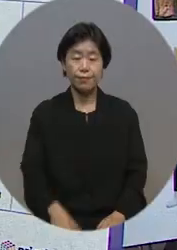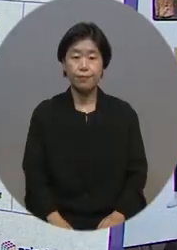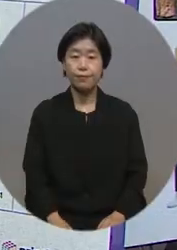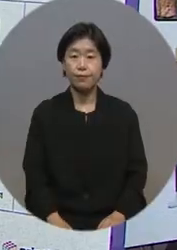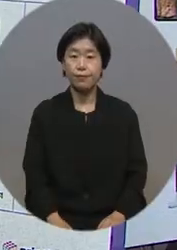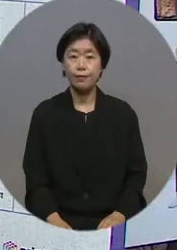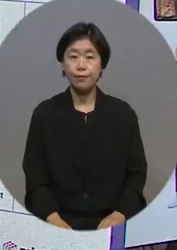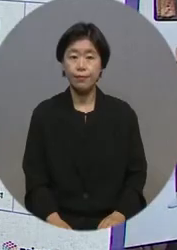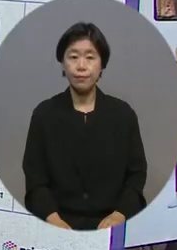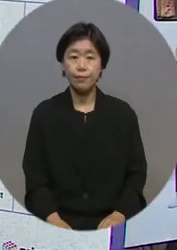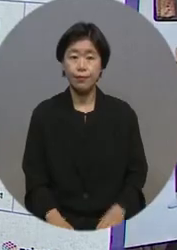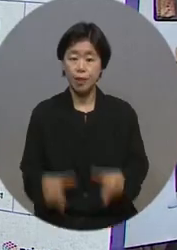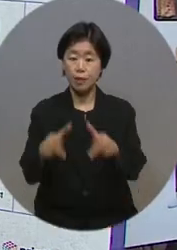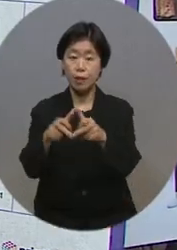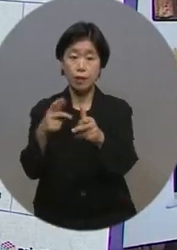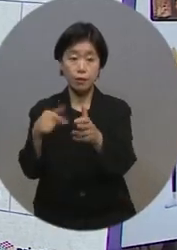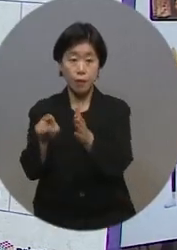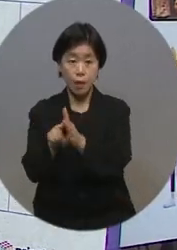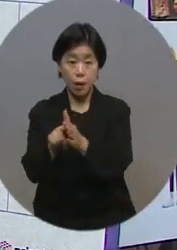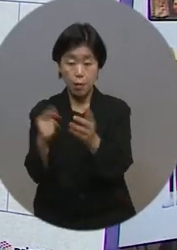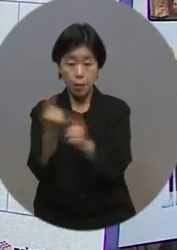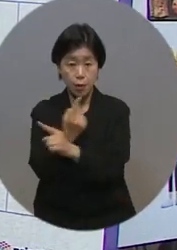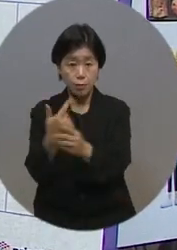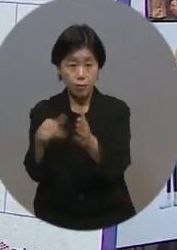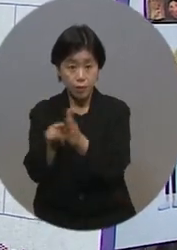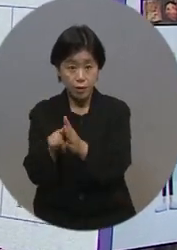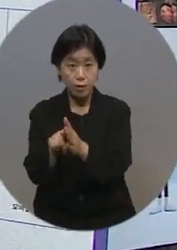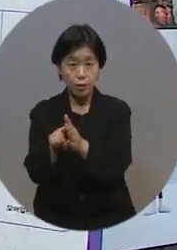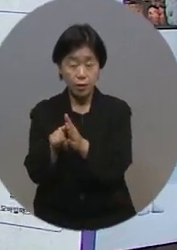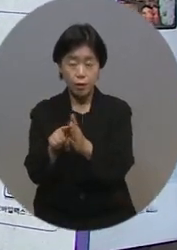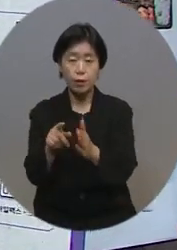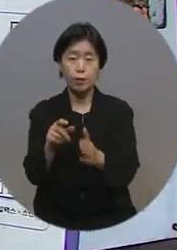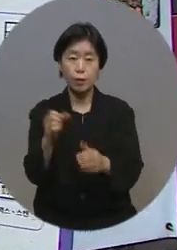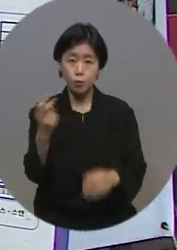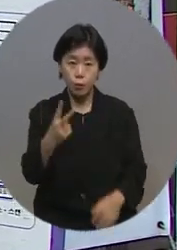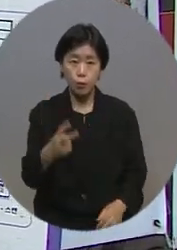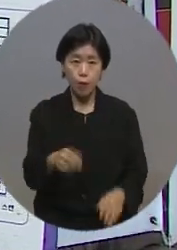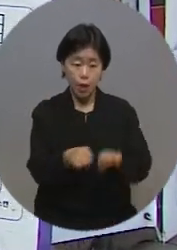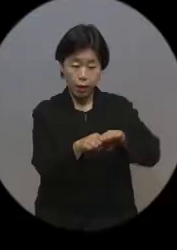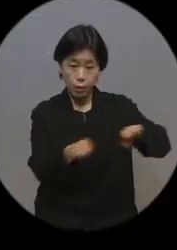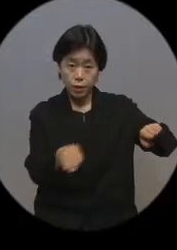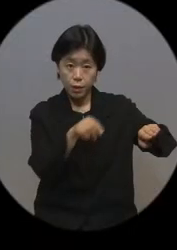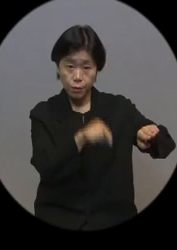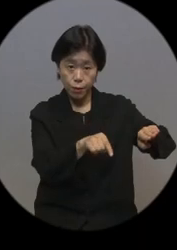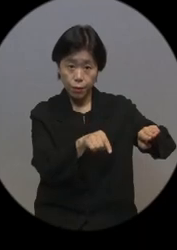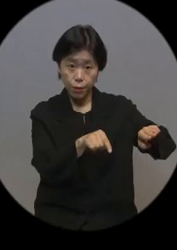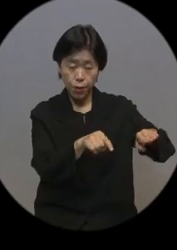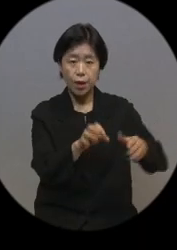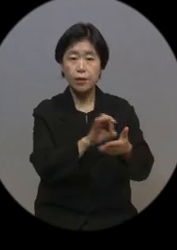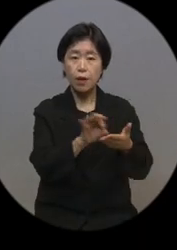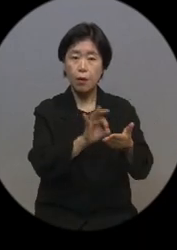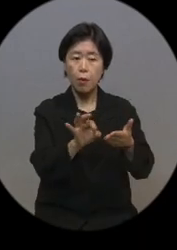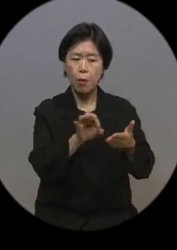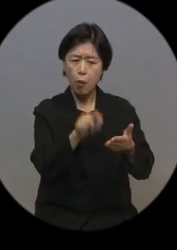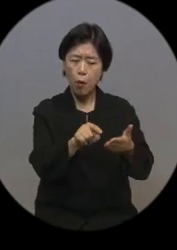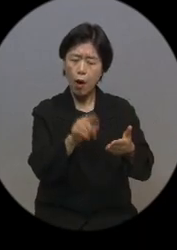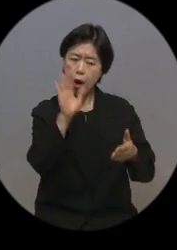같습니다. 장애인들을 위한 변화뿐만 아니라 경사로를 설치하는 매장들에서 일어날 변화에도